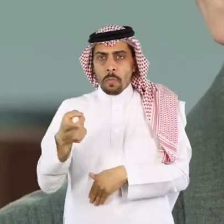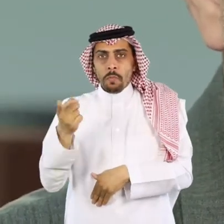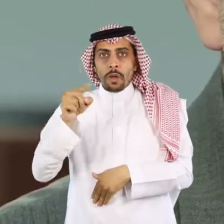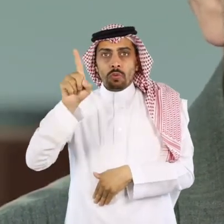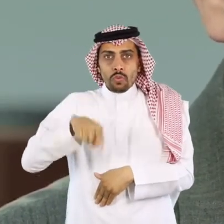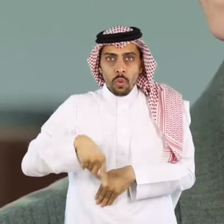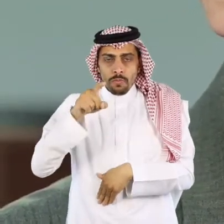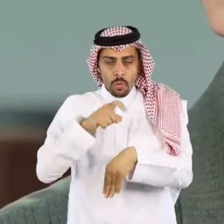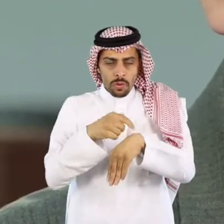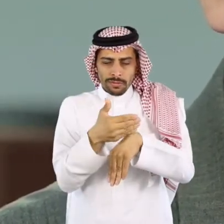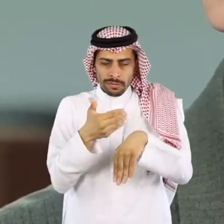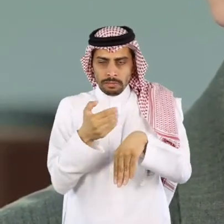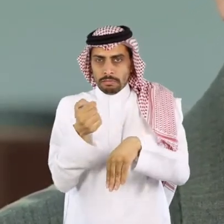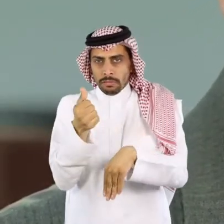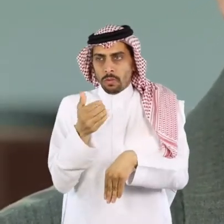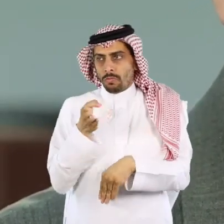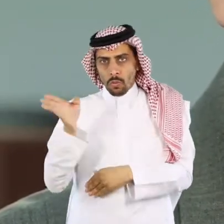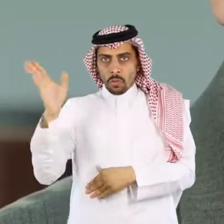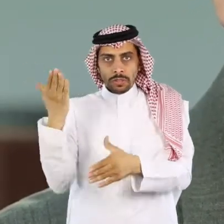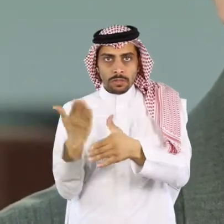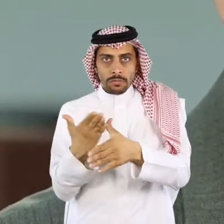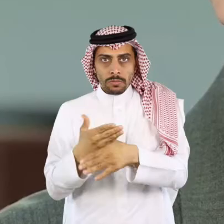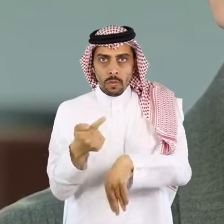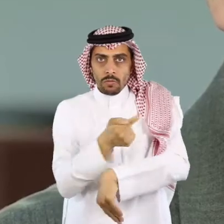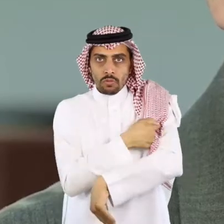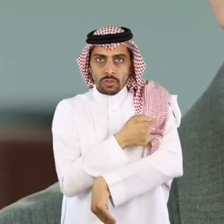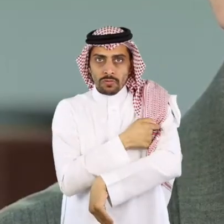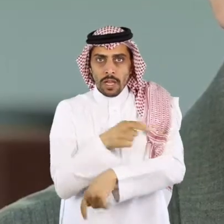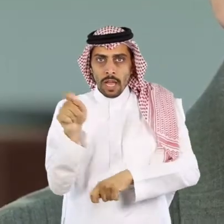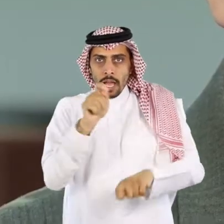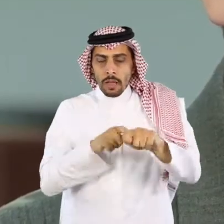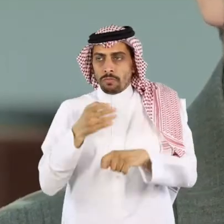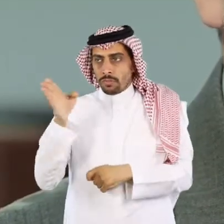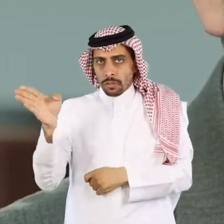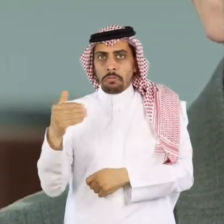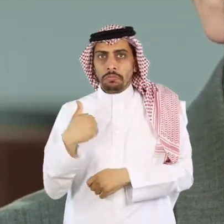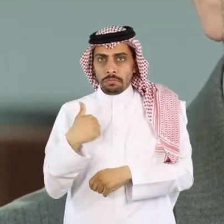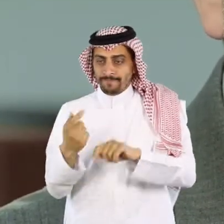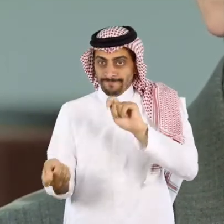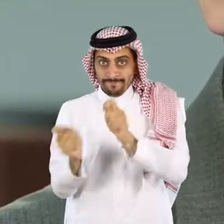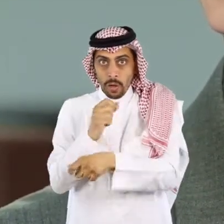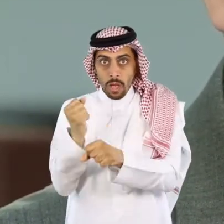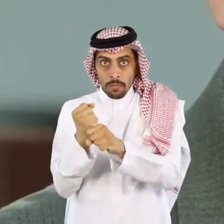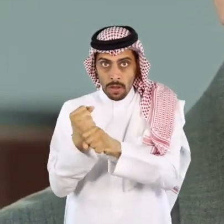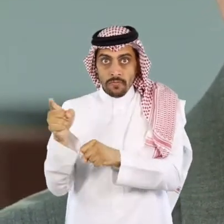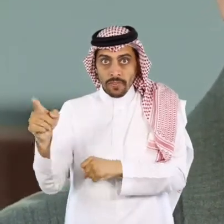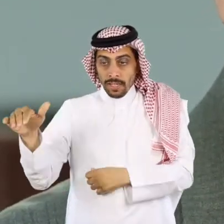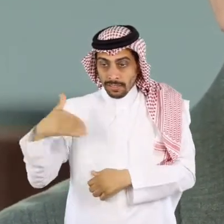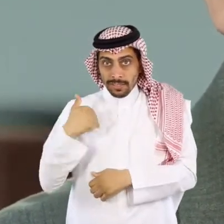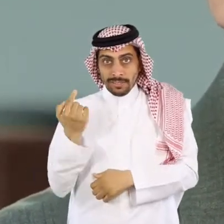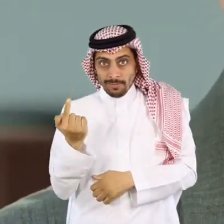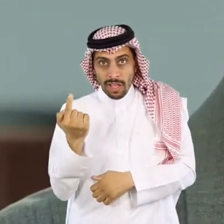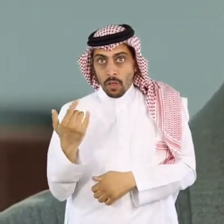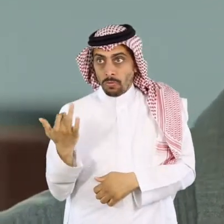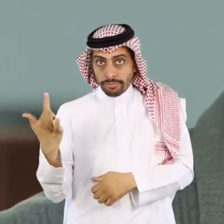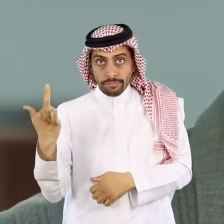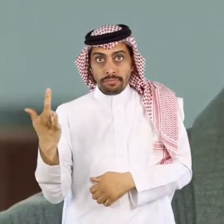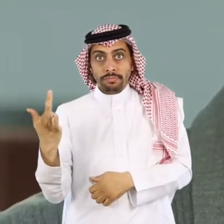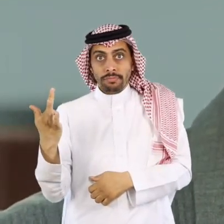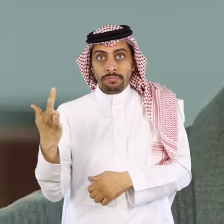يوم في وقت مبكر تجد تلقي العلاج، فبيعوض هذا الخروج المبكر